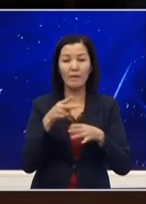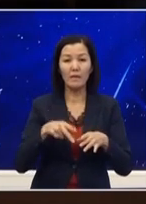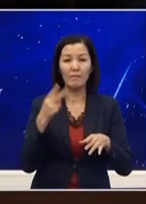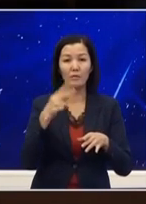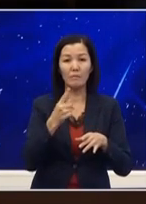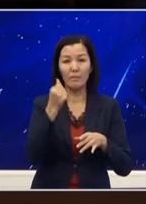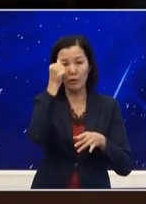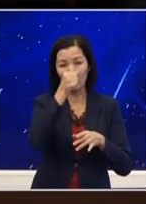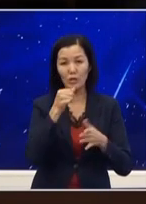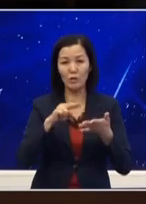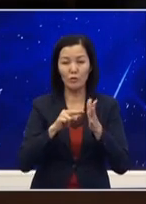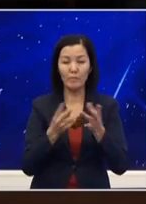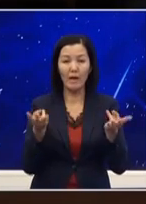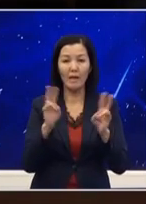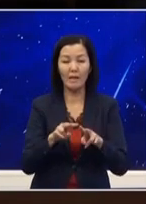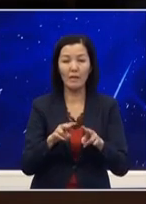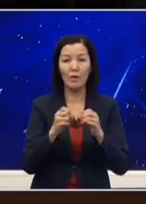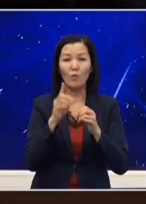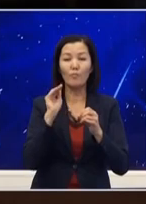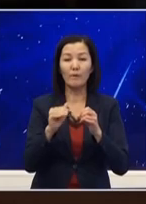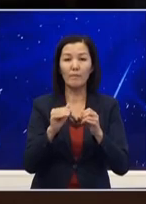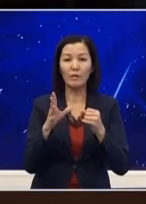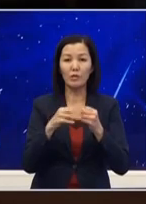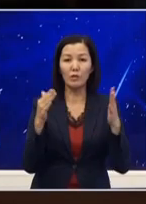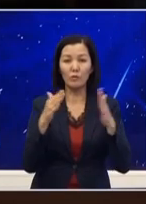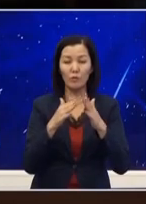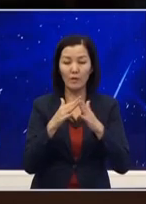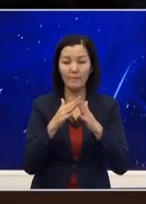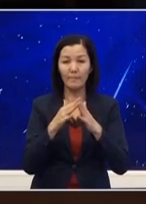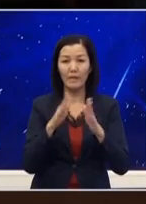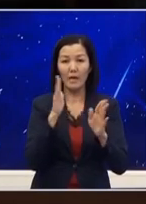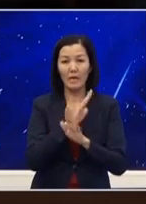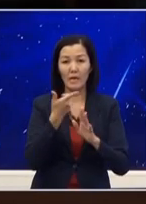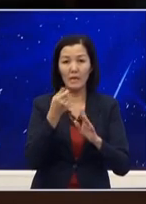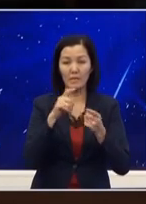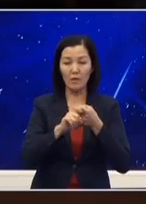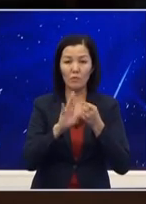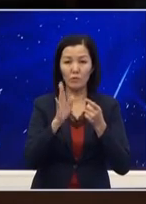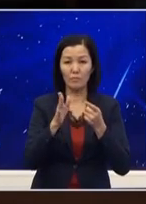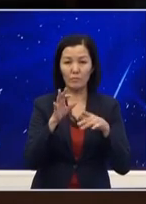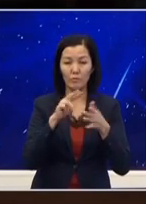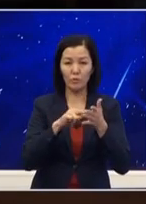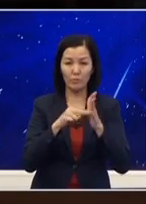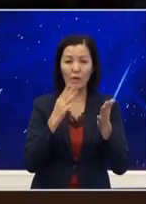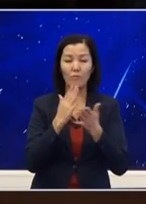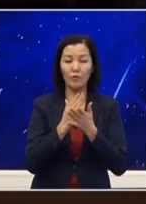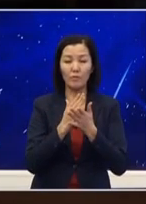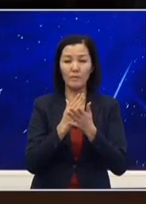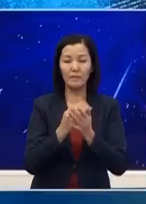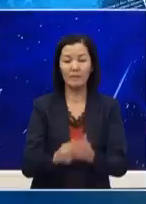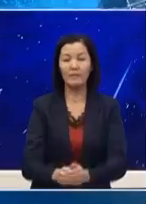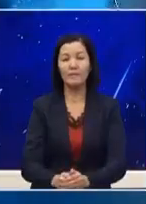біздің жоспарымыз осы қалған тағы да 11 мың абонентті жеке сектор тұрғын үйлерін табиғи газға қосу біздің жоспарымыз 2021